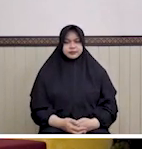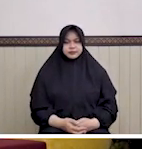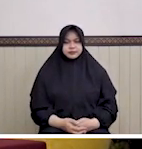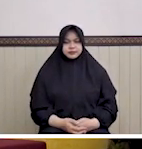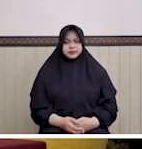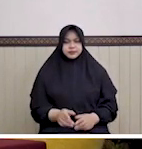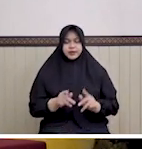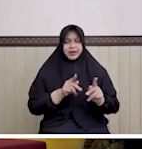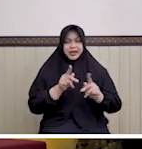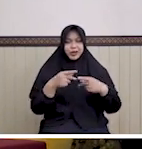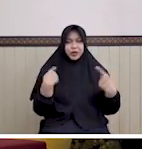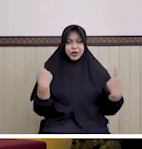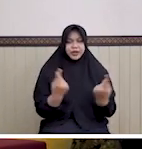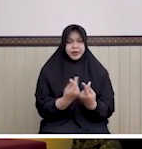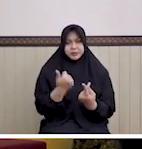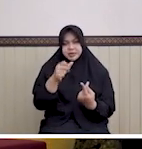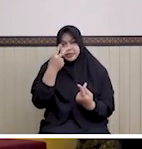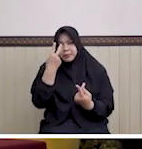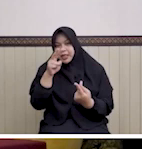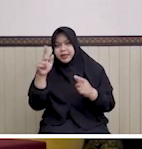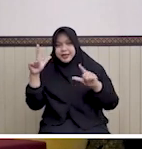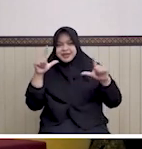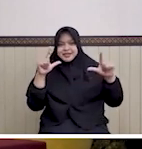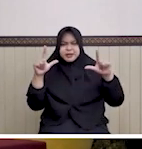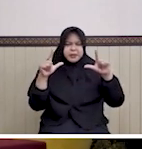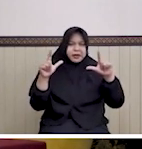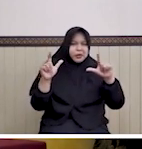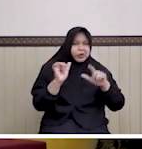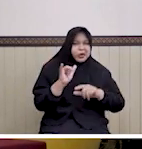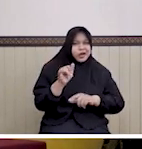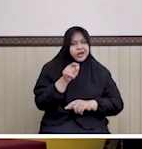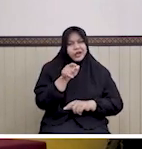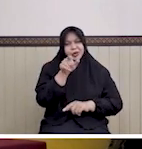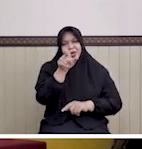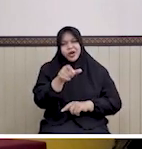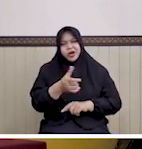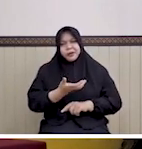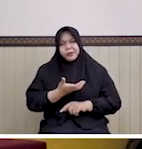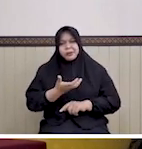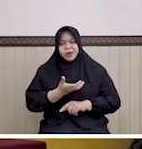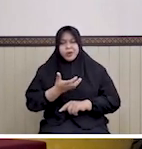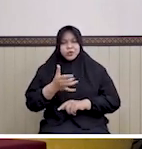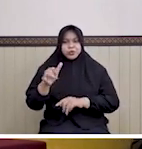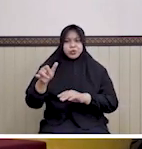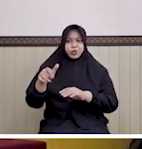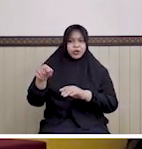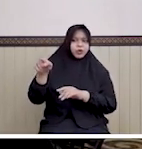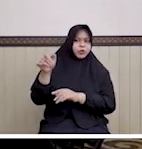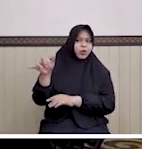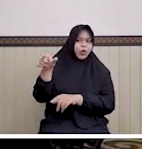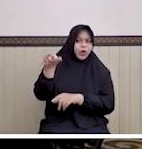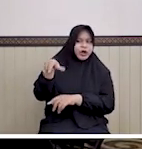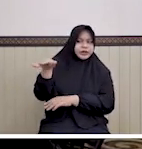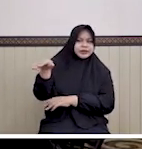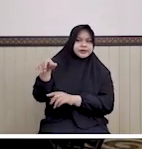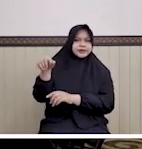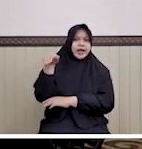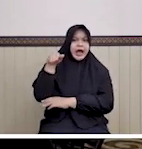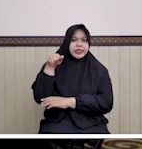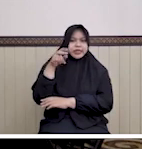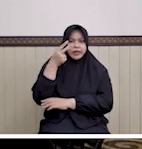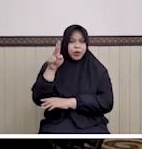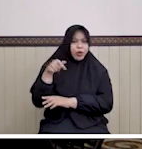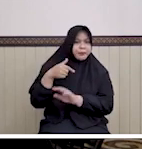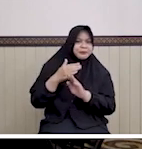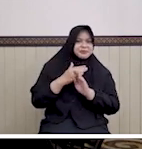kalau kita akan bisa membaca ekspresi kayaknya ini orangnya mau berbuat jahat sama saya nih kita bisa membaca sinyal